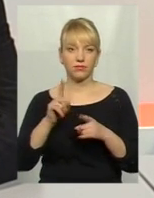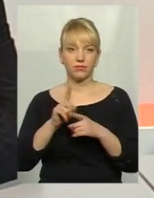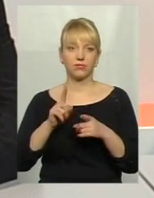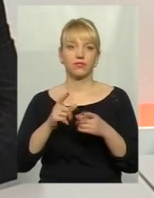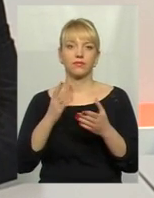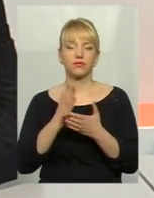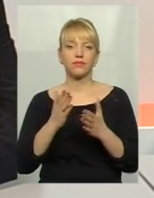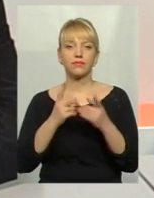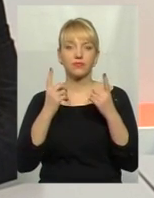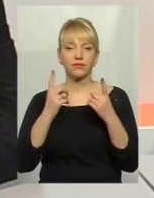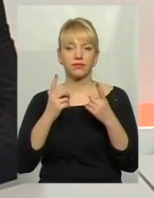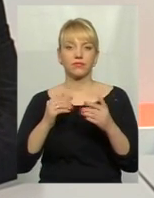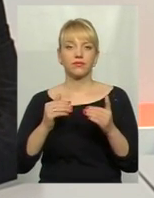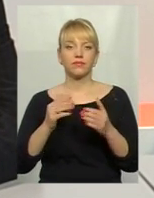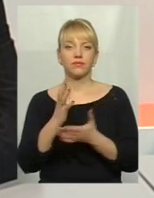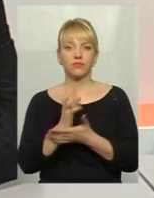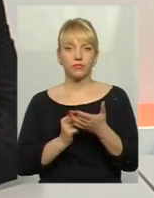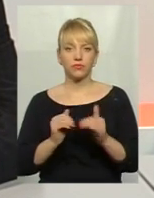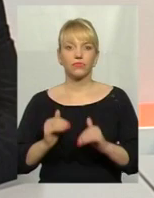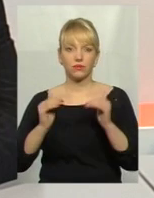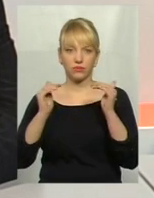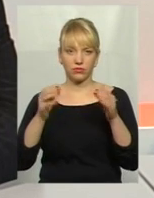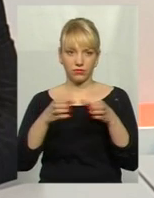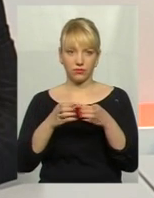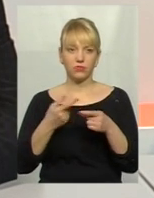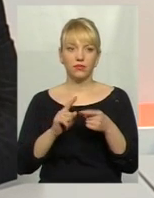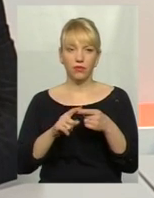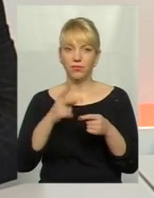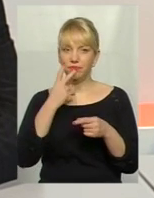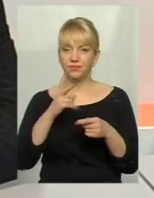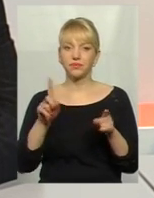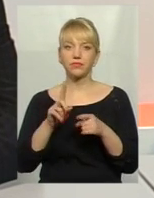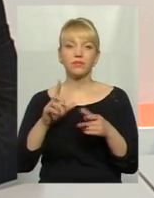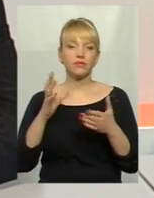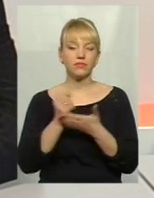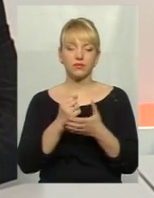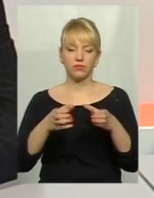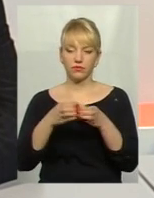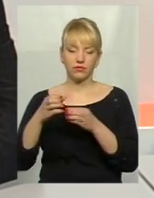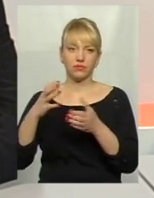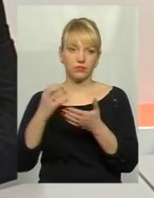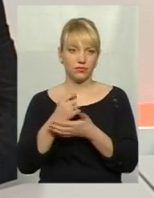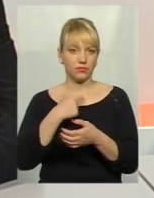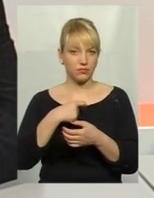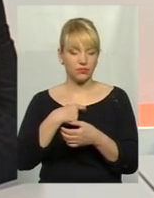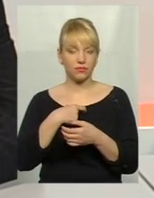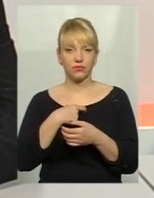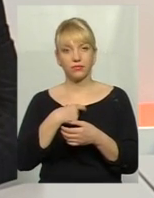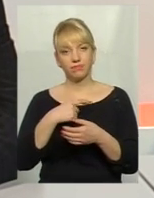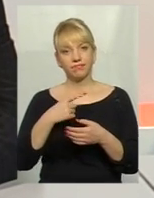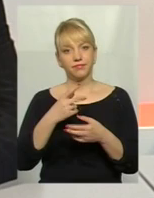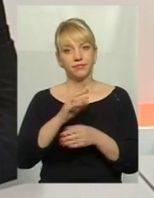зростанні громад. Я не скажу, що всі 100% громад от знайшли себе і побачили свій розвиток. Мабуть, що ні.